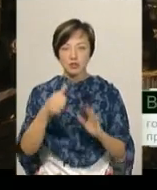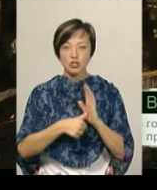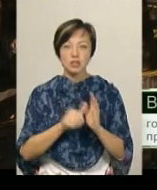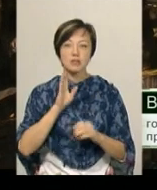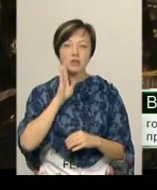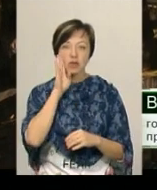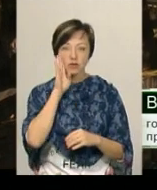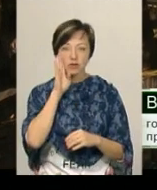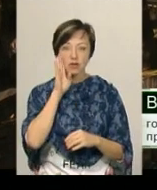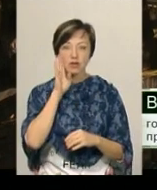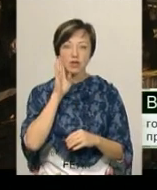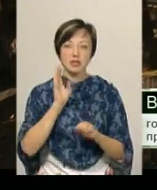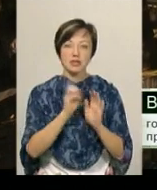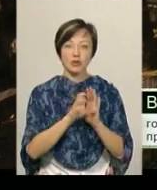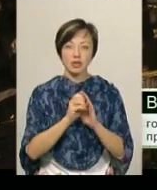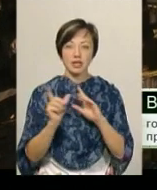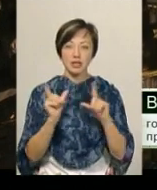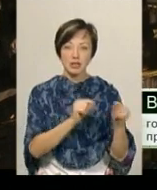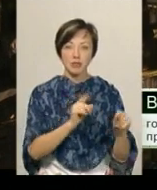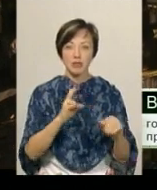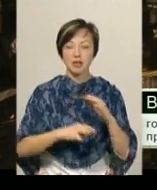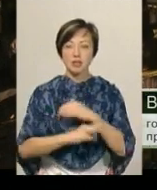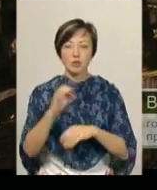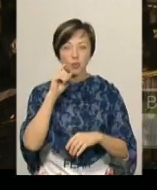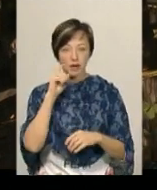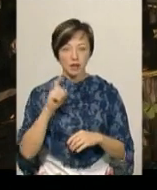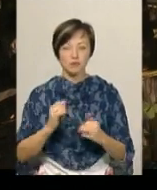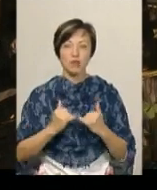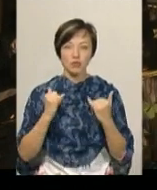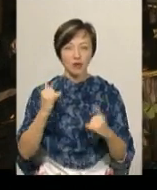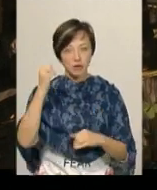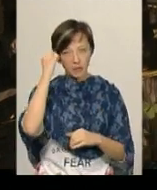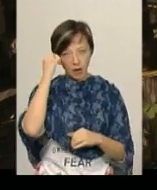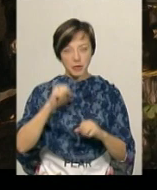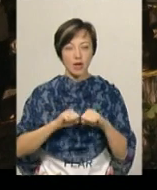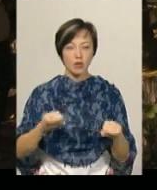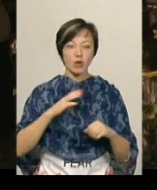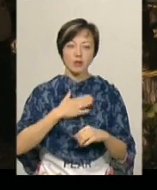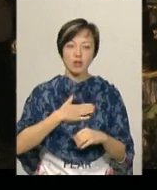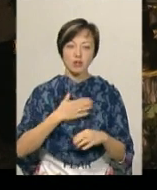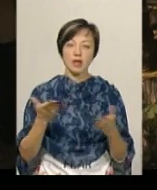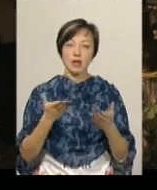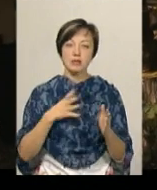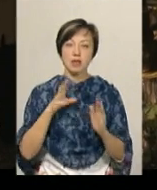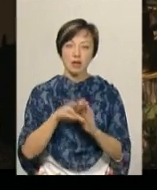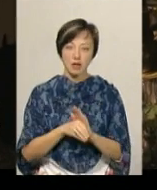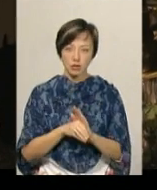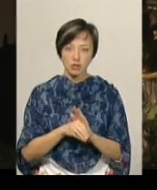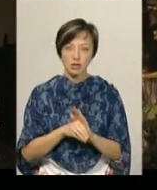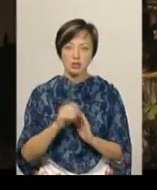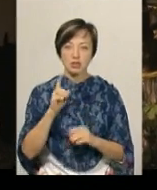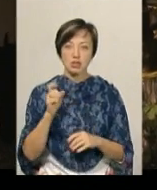ранку загружаємося і їдемо на схід України вшанувати пам'ять героїв наших, які загинули